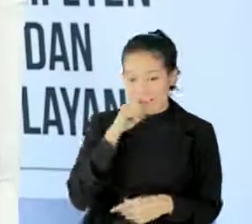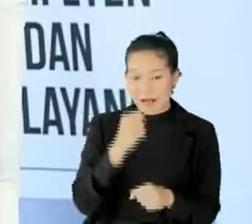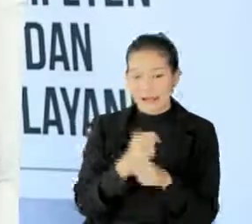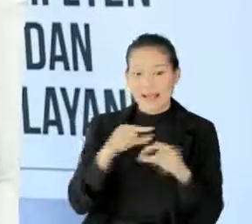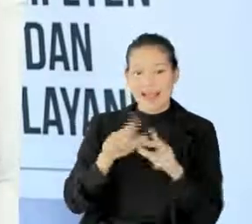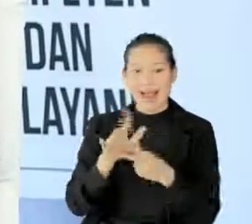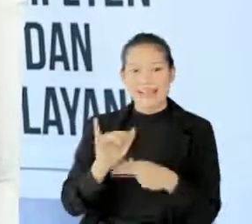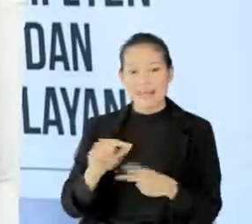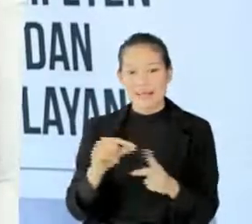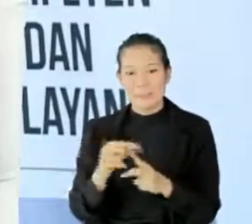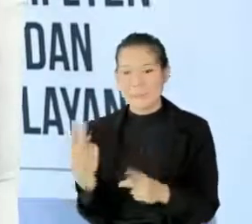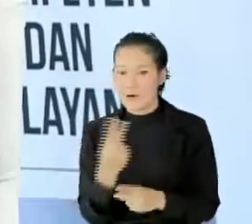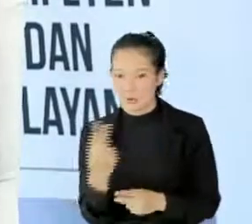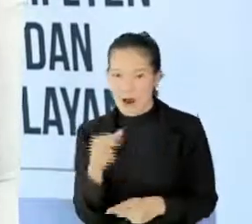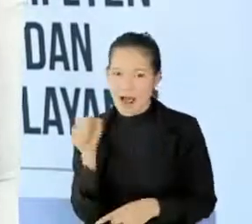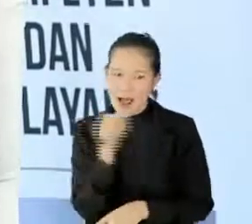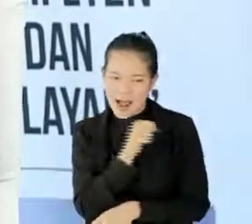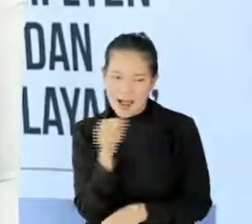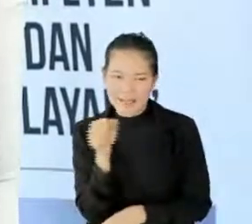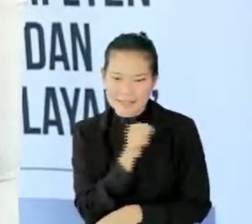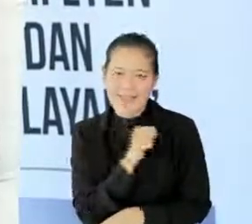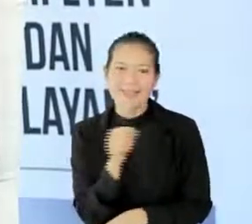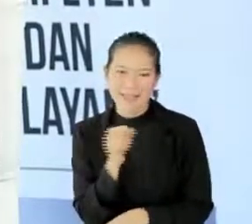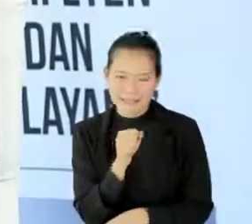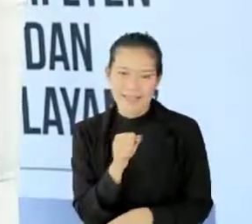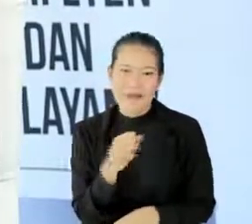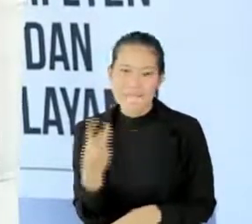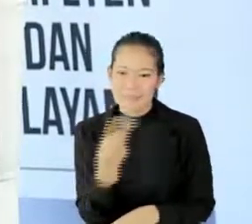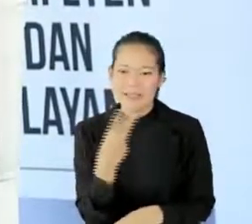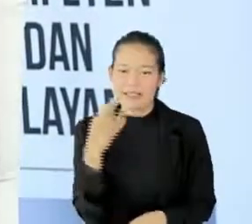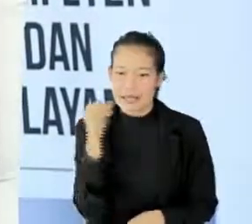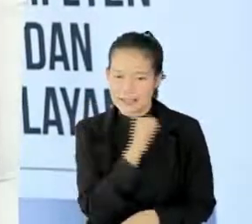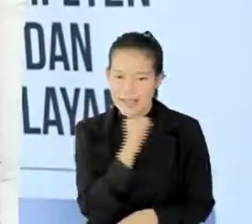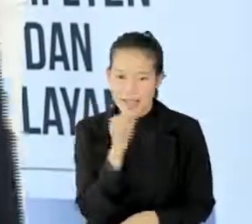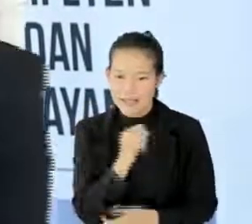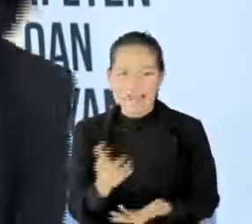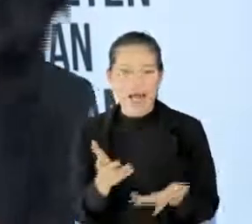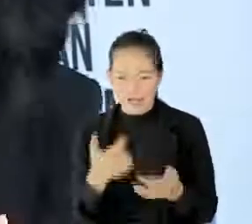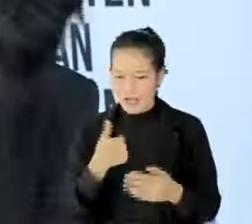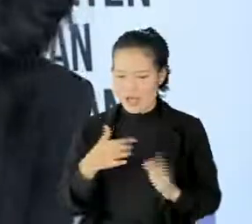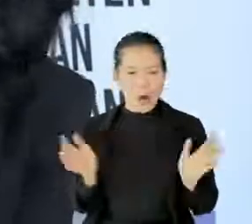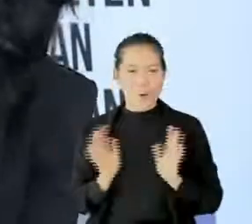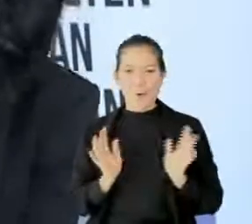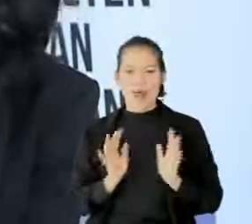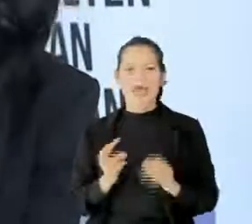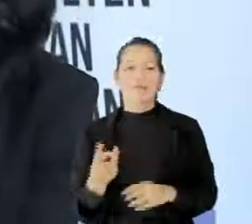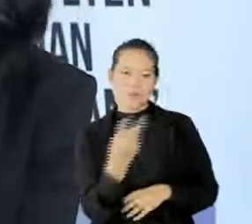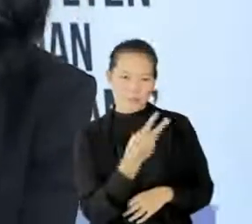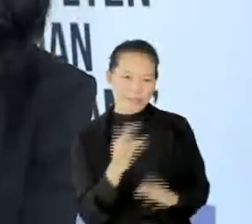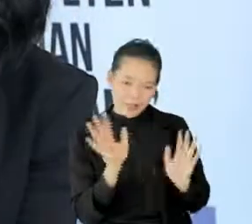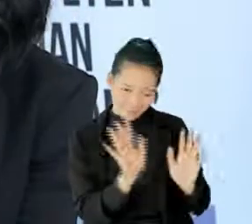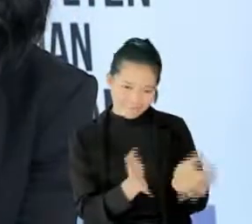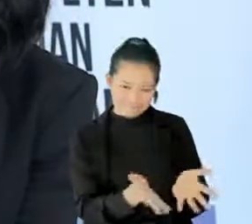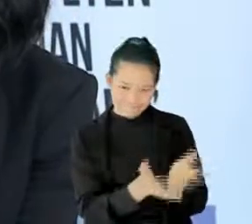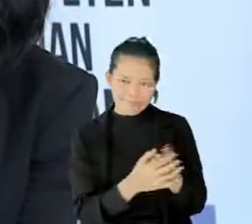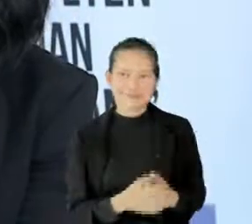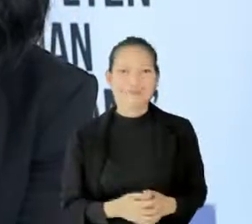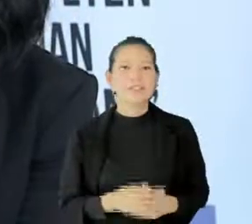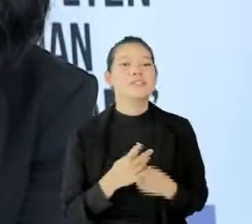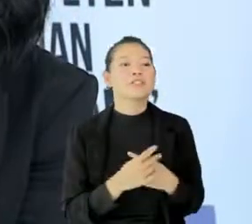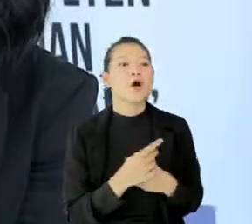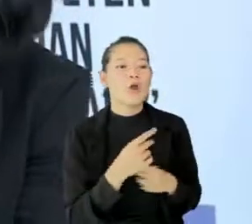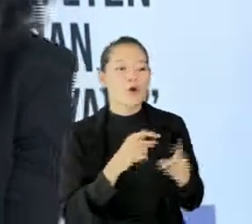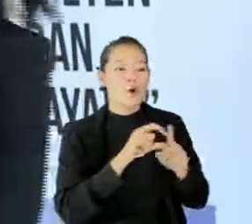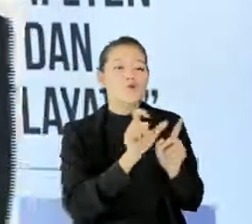untuk berduet dengan Mas Ahmad Albar dan juga Mas Lilo, silahkan. Kalau saya kayaknya gak boleh nih, bertiga aja kayaknya Pak. Kalau berduet